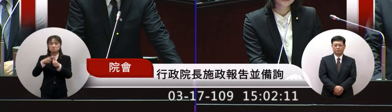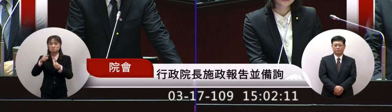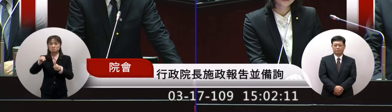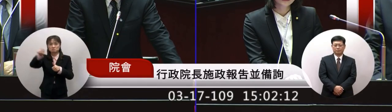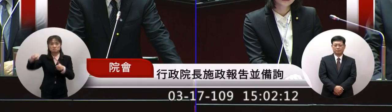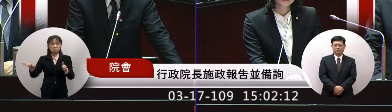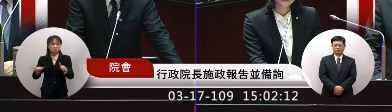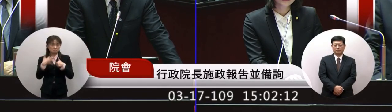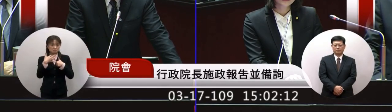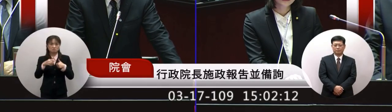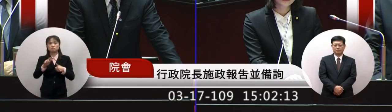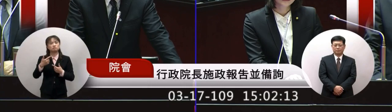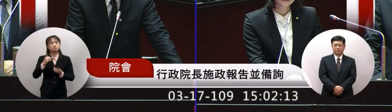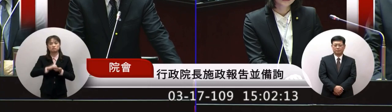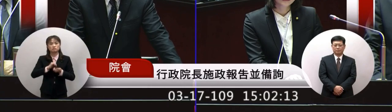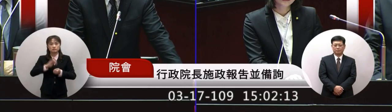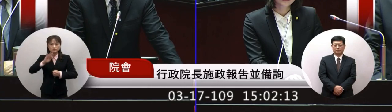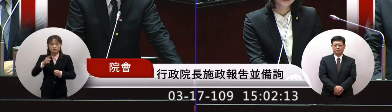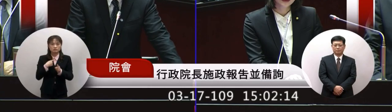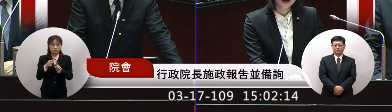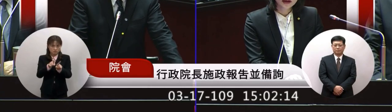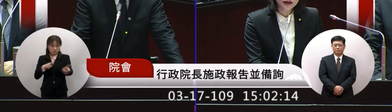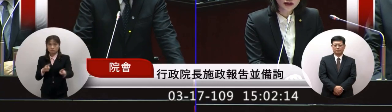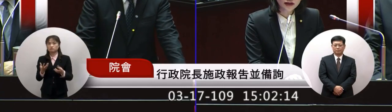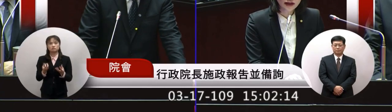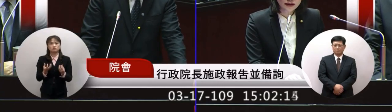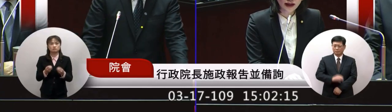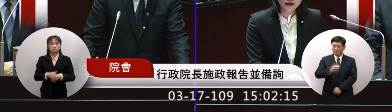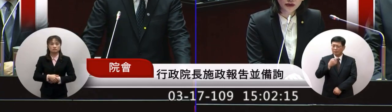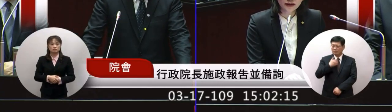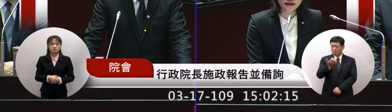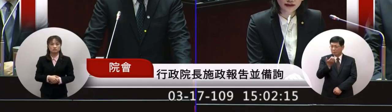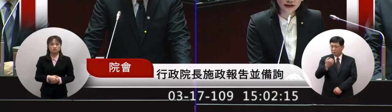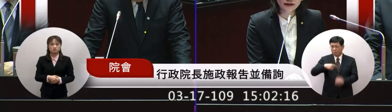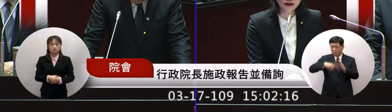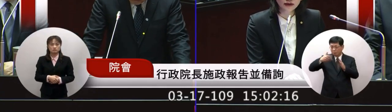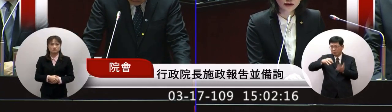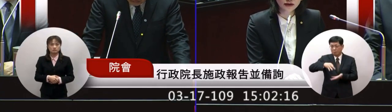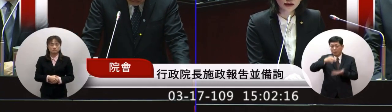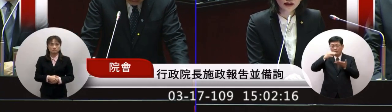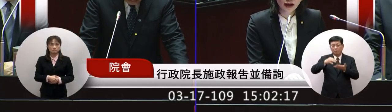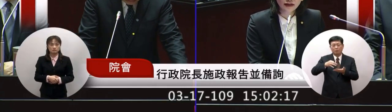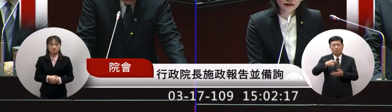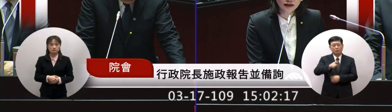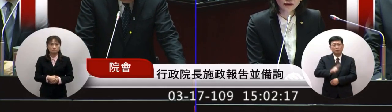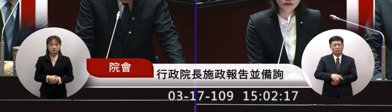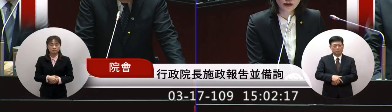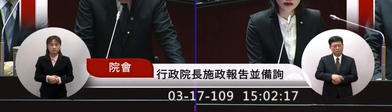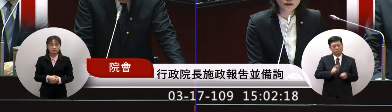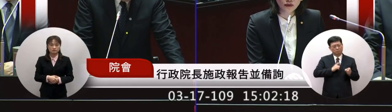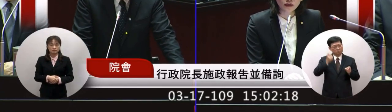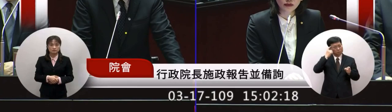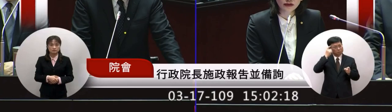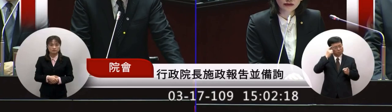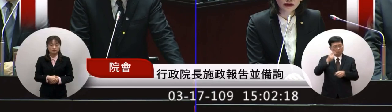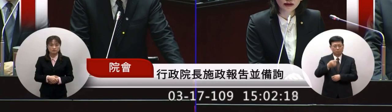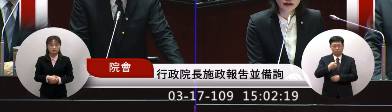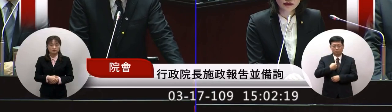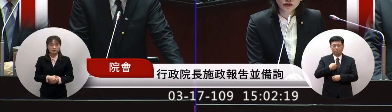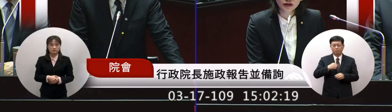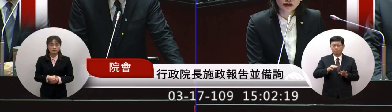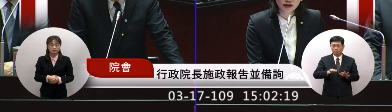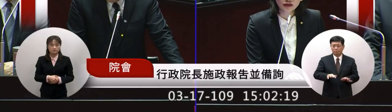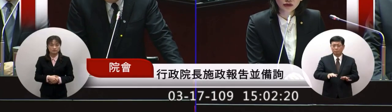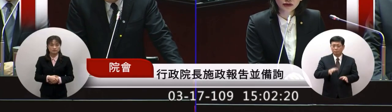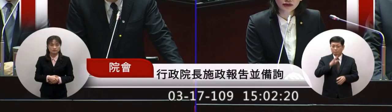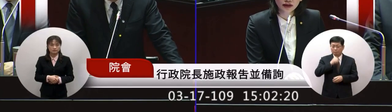们并没有落后于世界。 可是刚才院长提到的是，他认为我们的